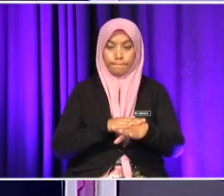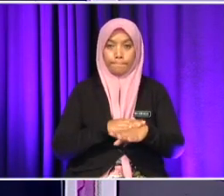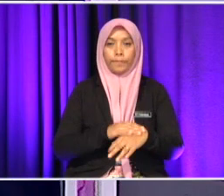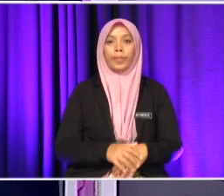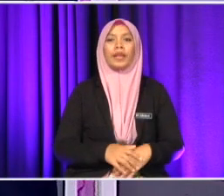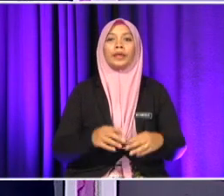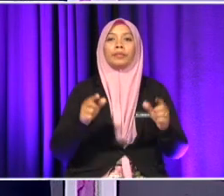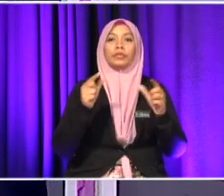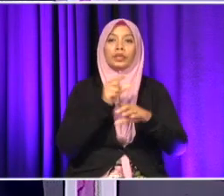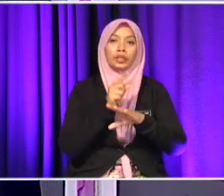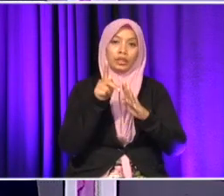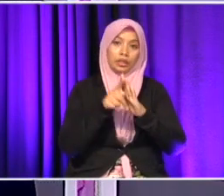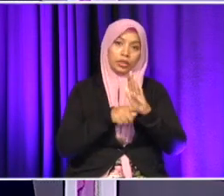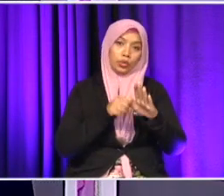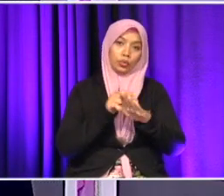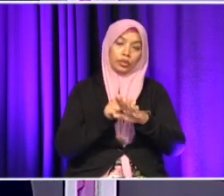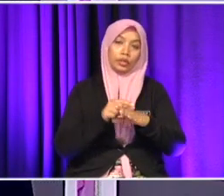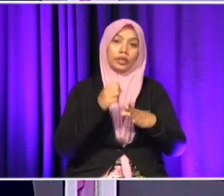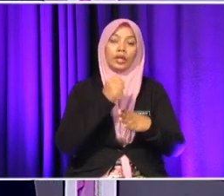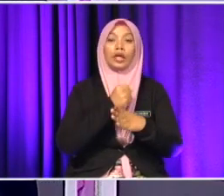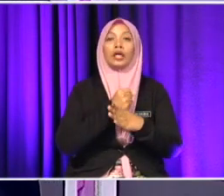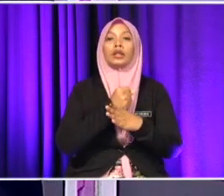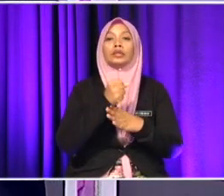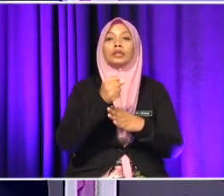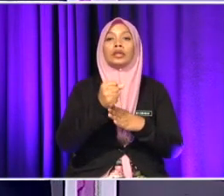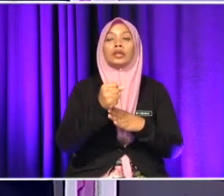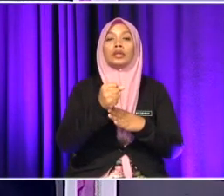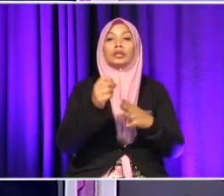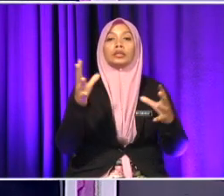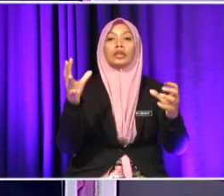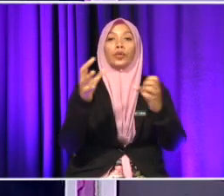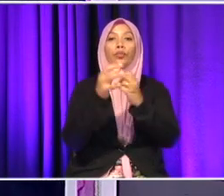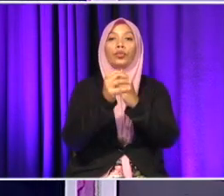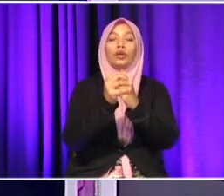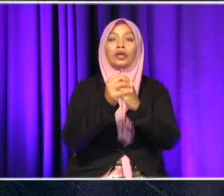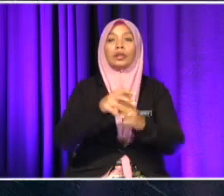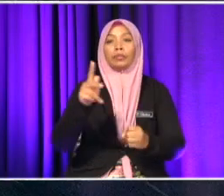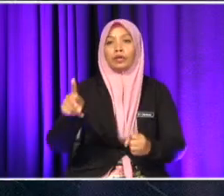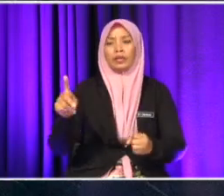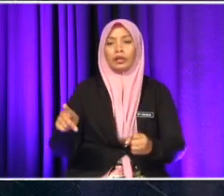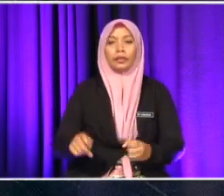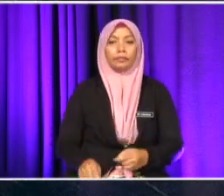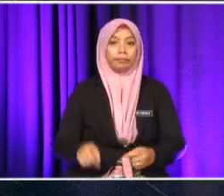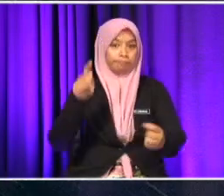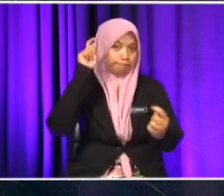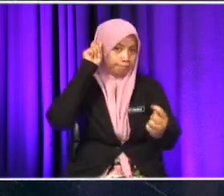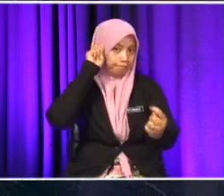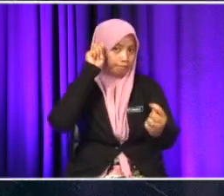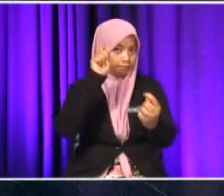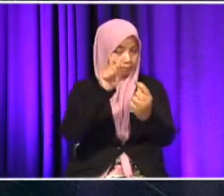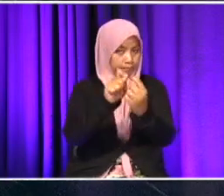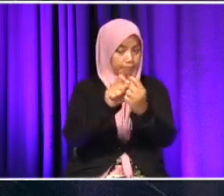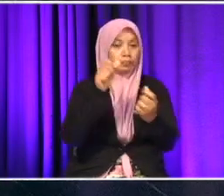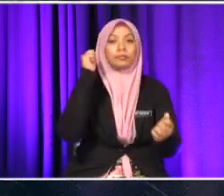jadi inilah antara campuran pemasaran ataupun ee yang perlu usaha-usahawan